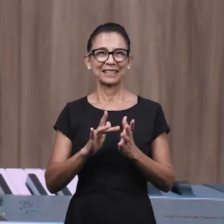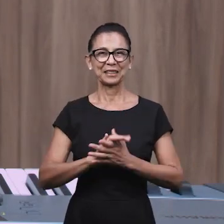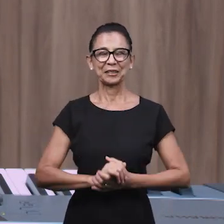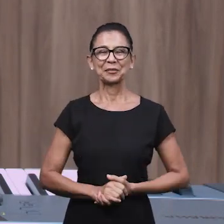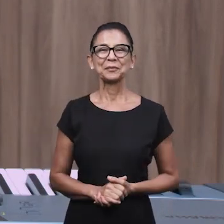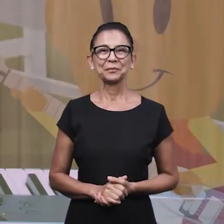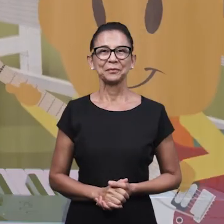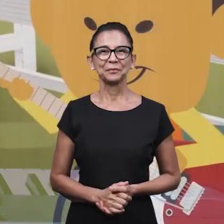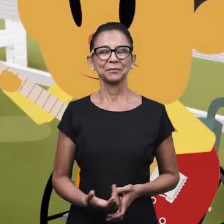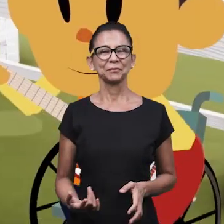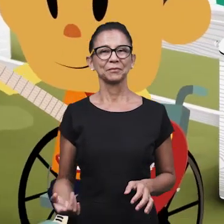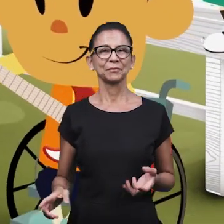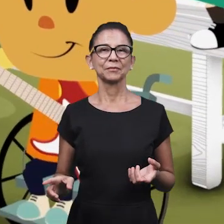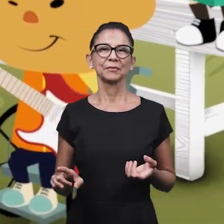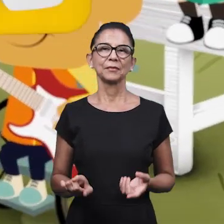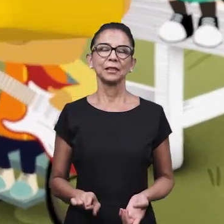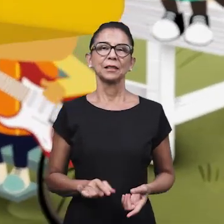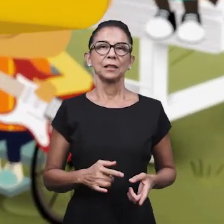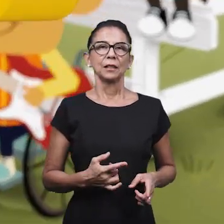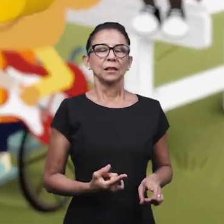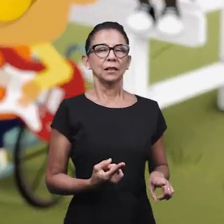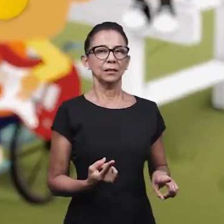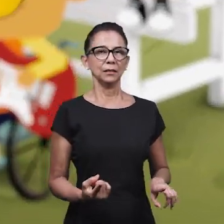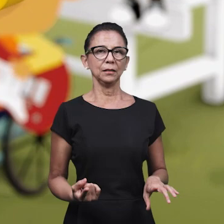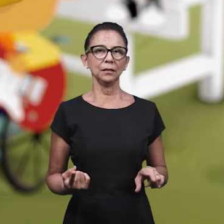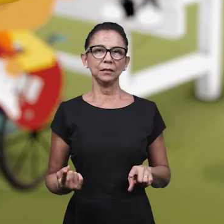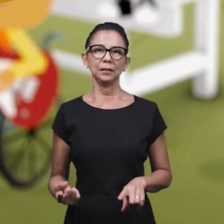Seigneur est la prochaine étude.